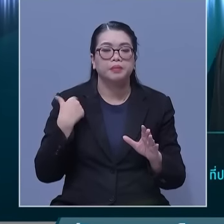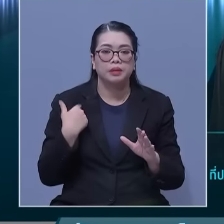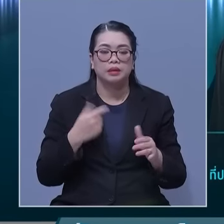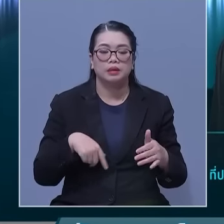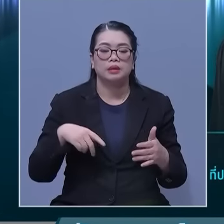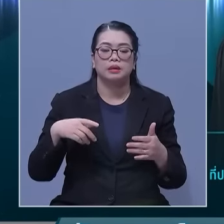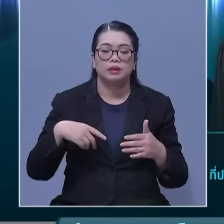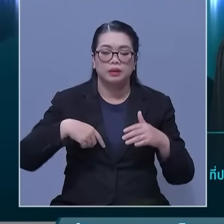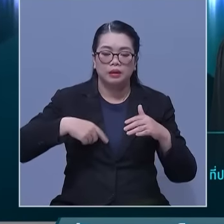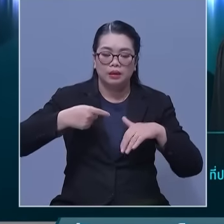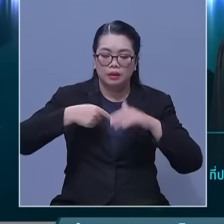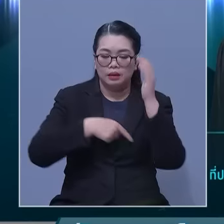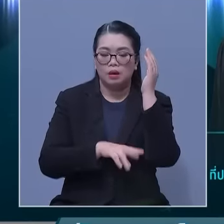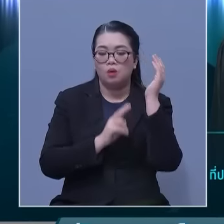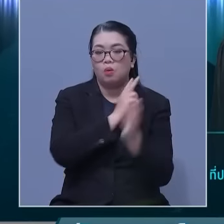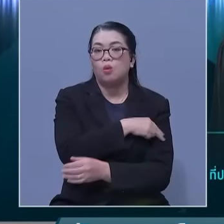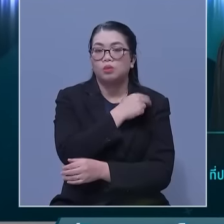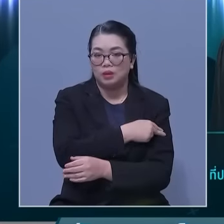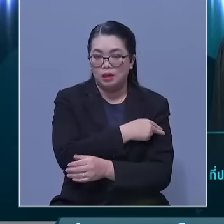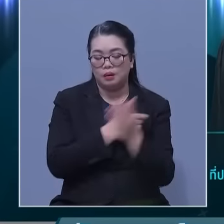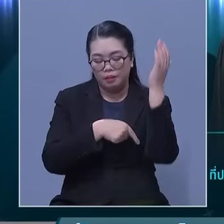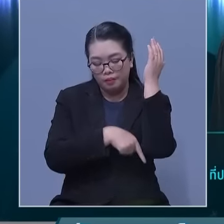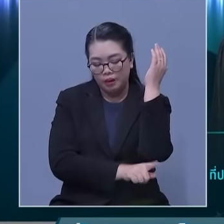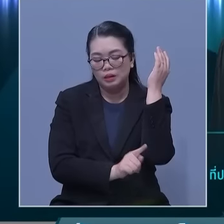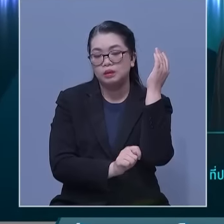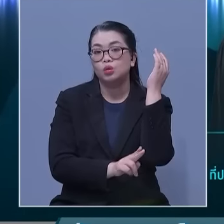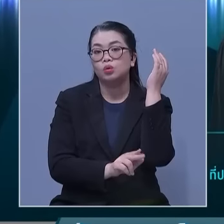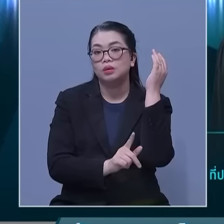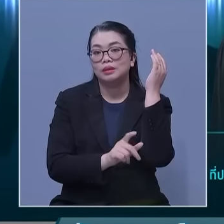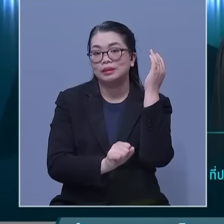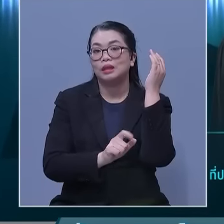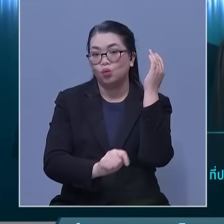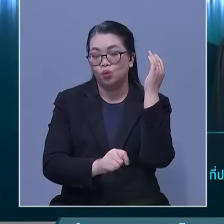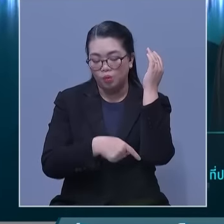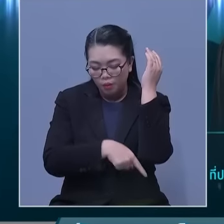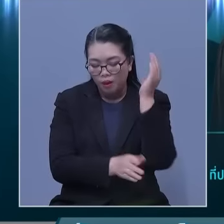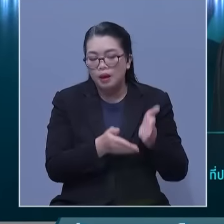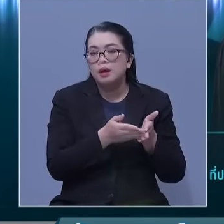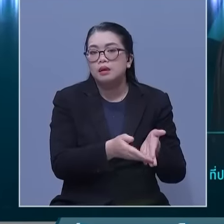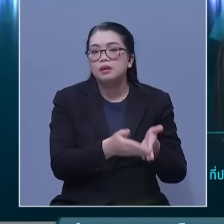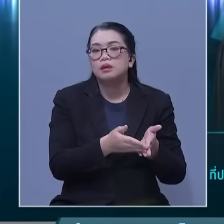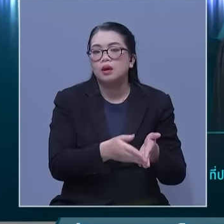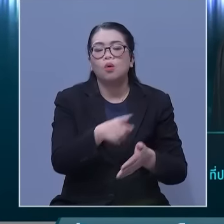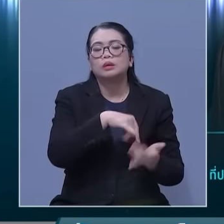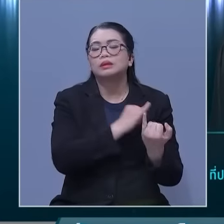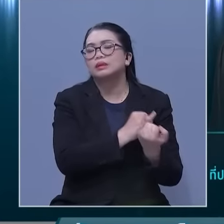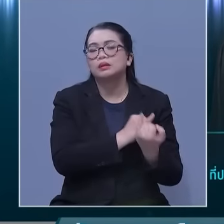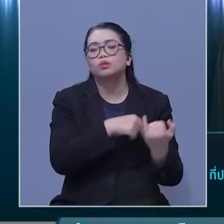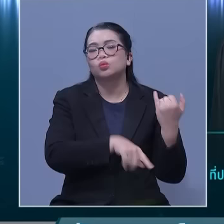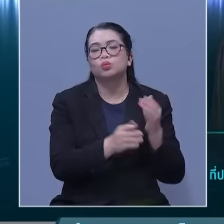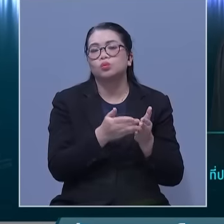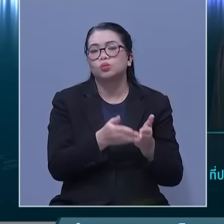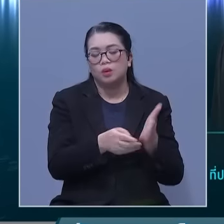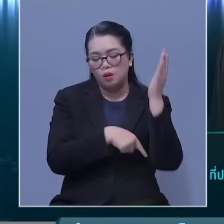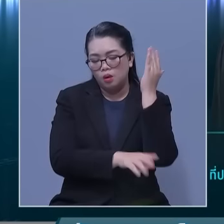เดินทางออกมาจากทางสตูนโดยทางเรือซึ่งพื้นที่ของแป้งเ้าก็อยู่แถวนั้นอยู่แล้วนะครับทำมาหากินครับแล้ว